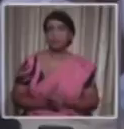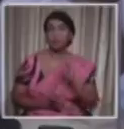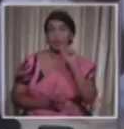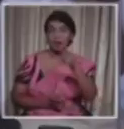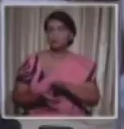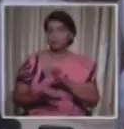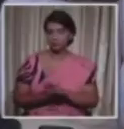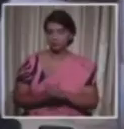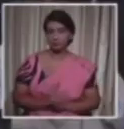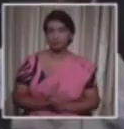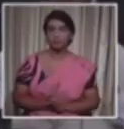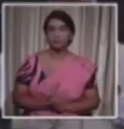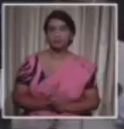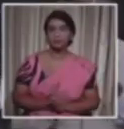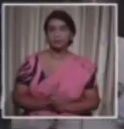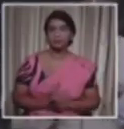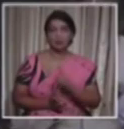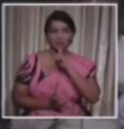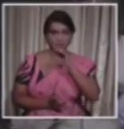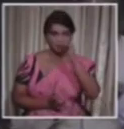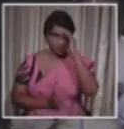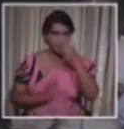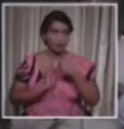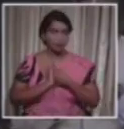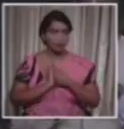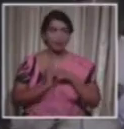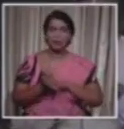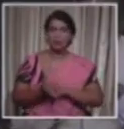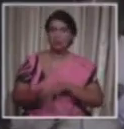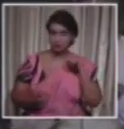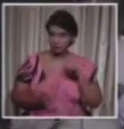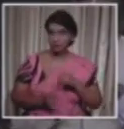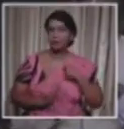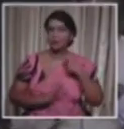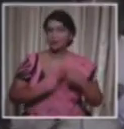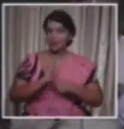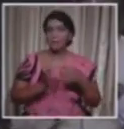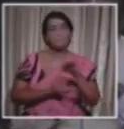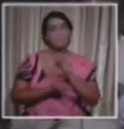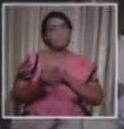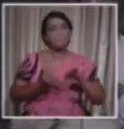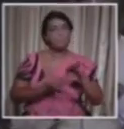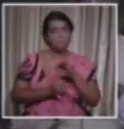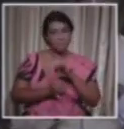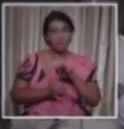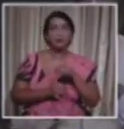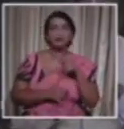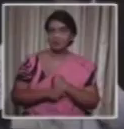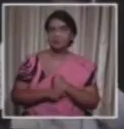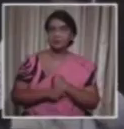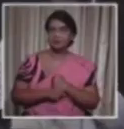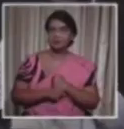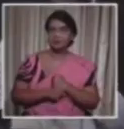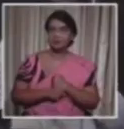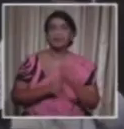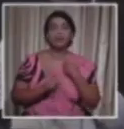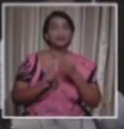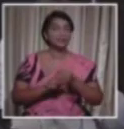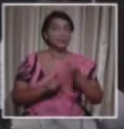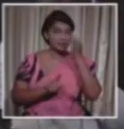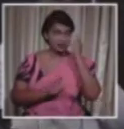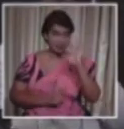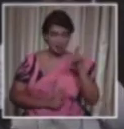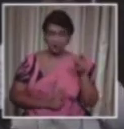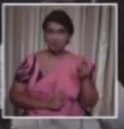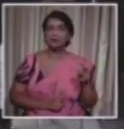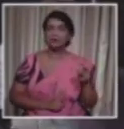කරන්න. කථානායකතුමනි, ගරු මහලේකම්තුමනි, ශ්‍රී ලංකා ප්‍රජාතාන්ත්‍රික සමාජවාදී ජනරජයේ ජනාධිපතිවරයා